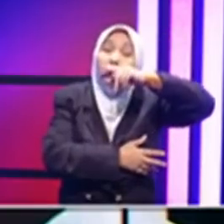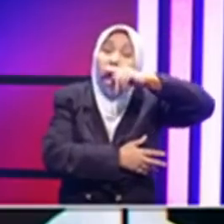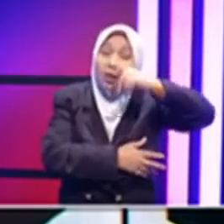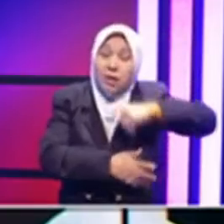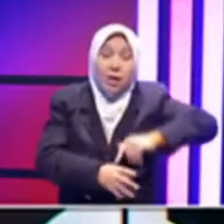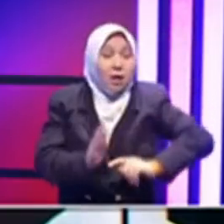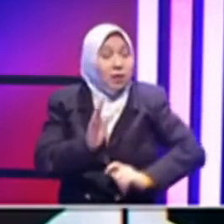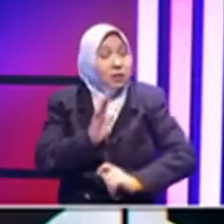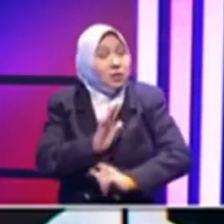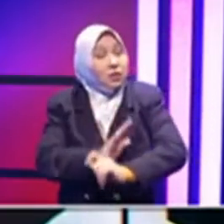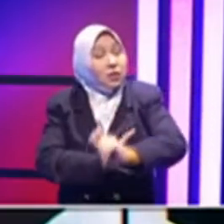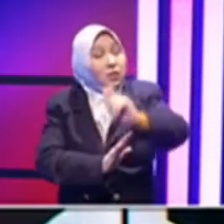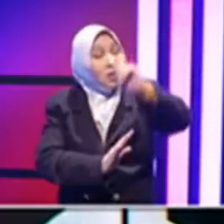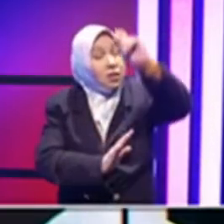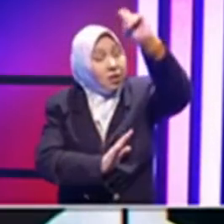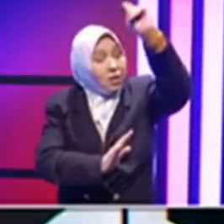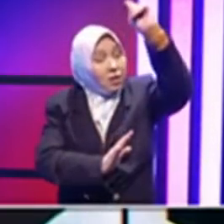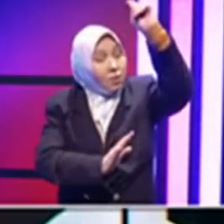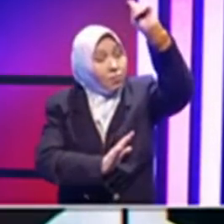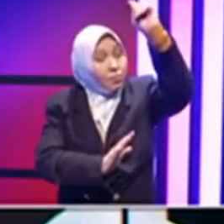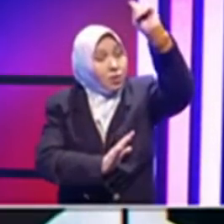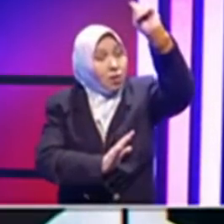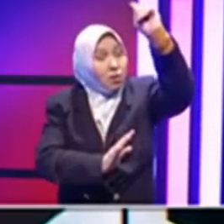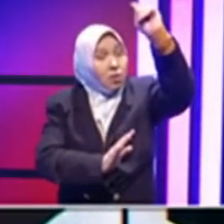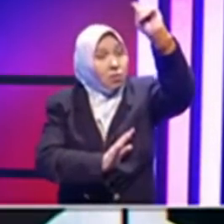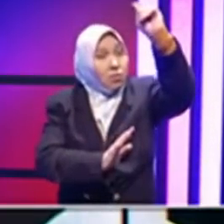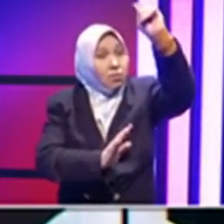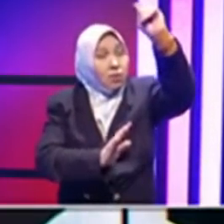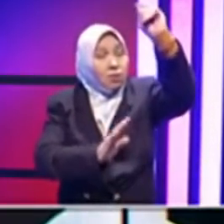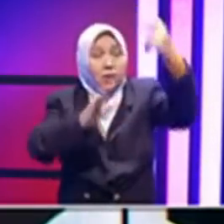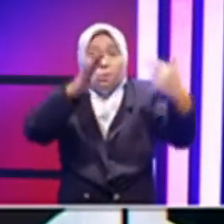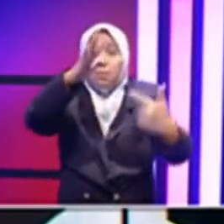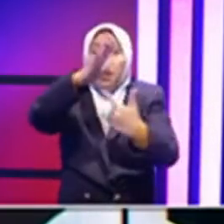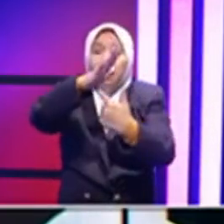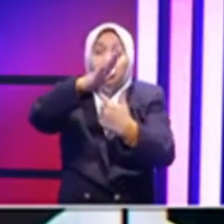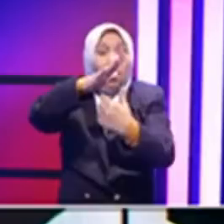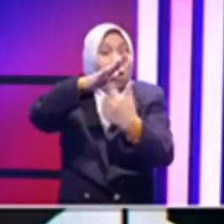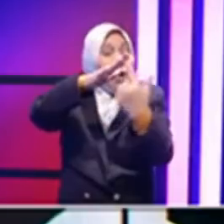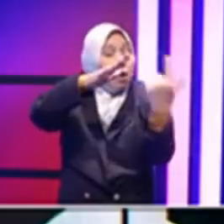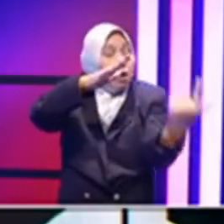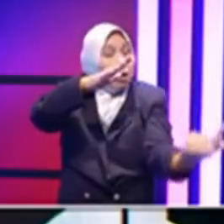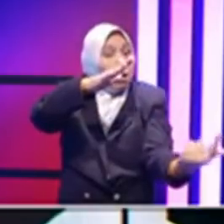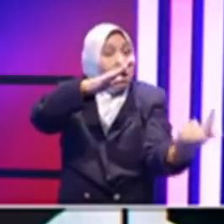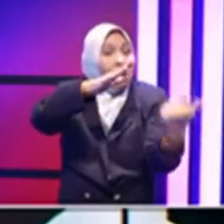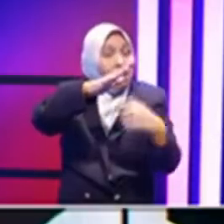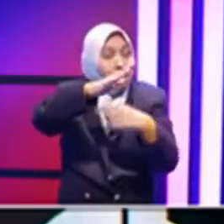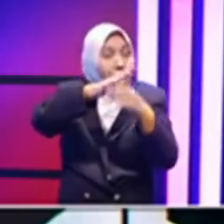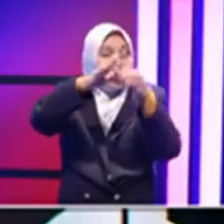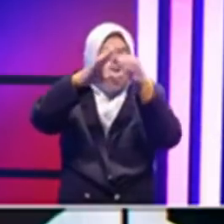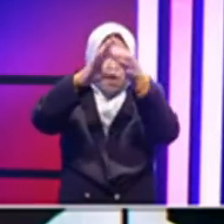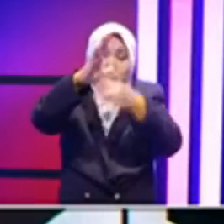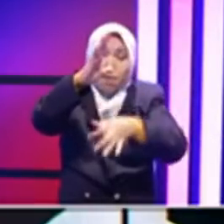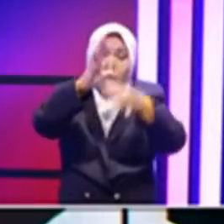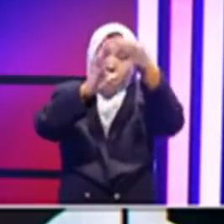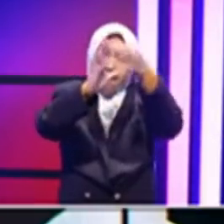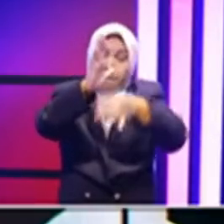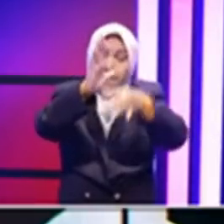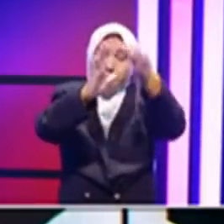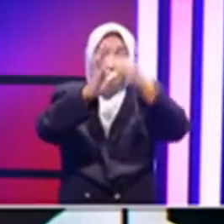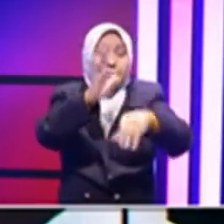tal'un nadid, iaitu mayang dia bersusun-susun Ustaz ya. Dia punya apa, bukan pelepah, ialah dia punya mayang ni